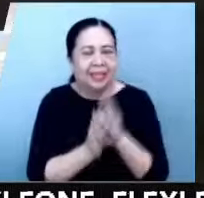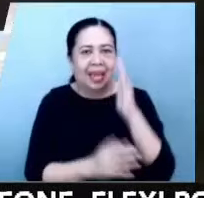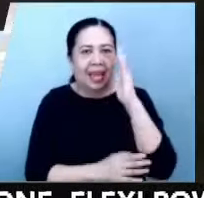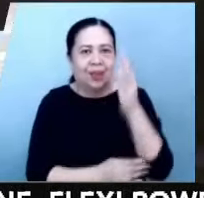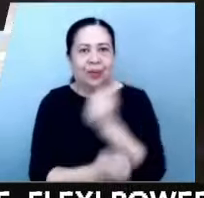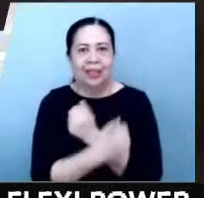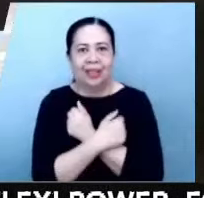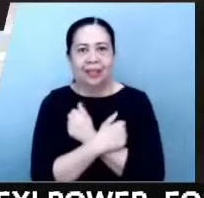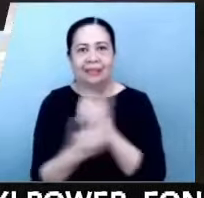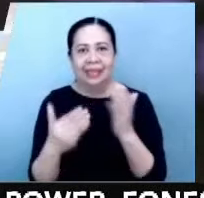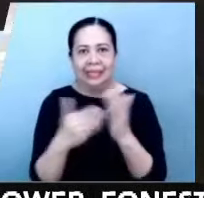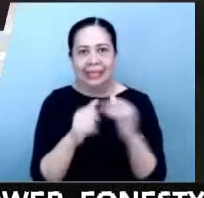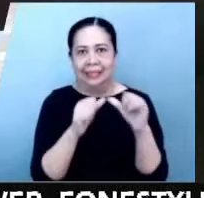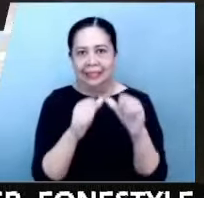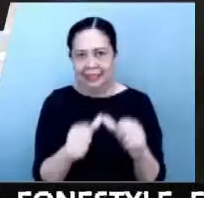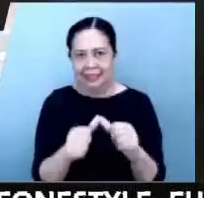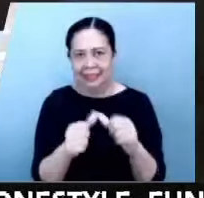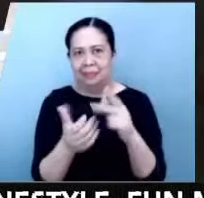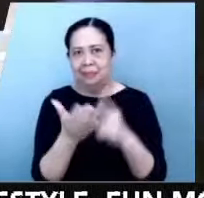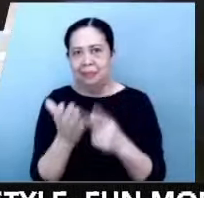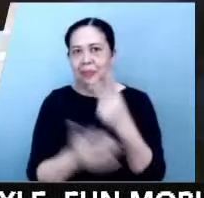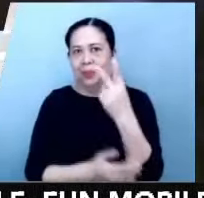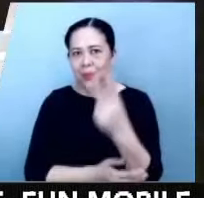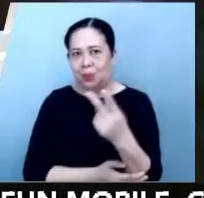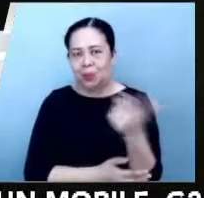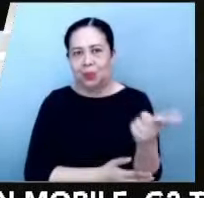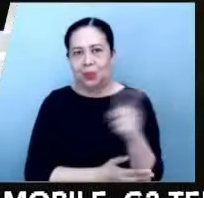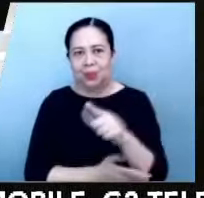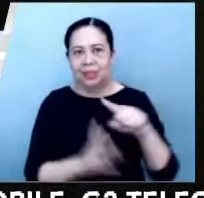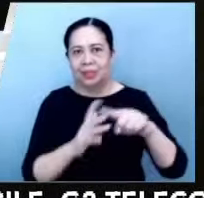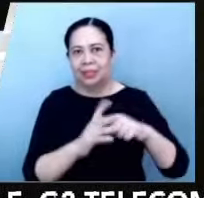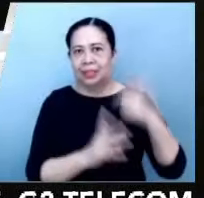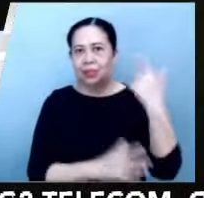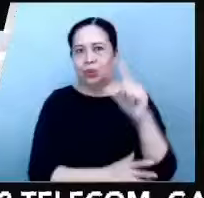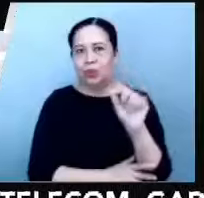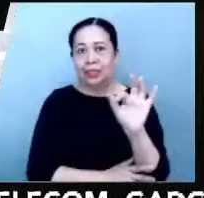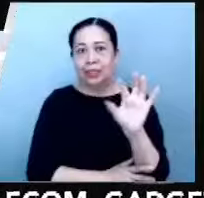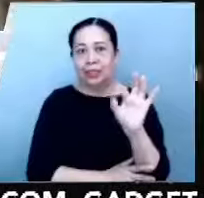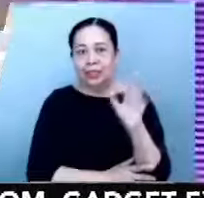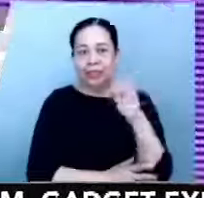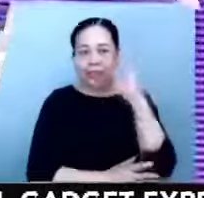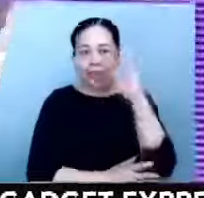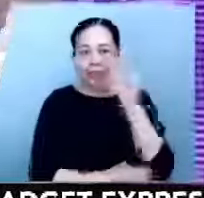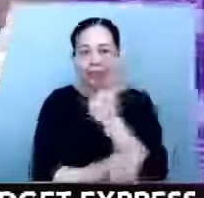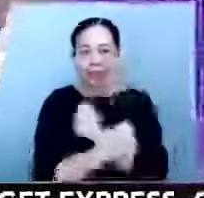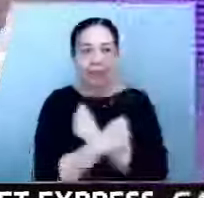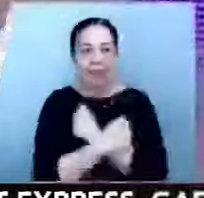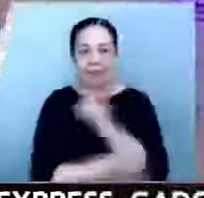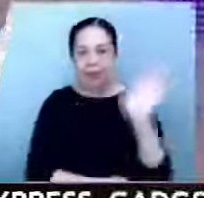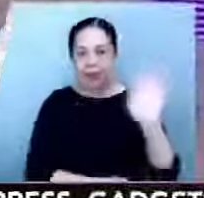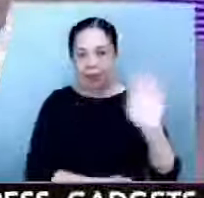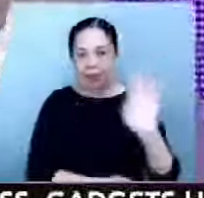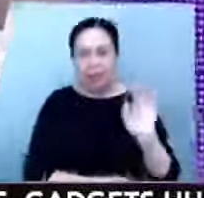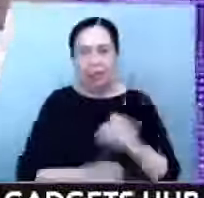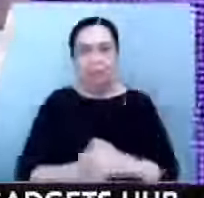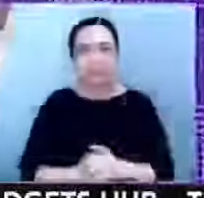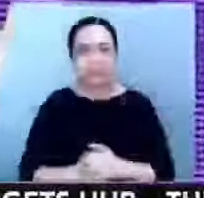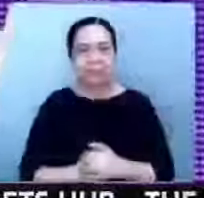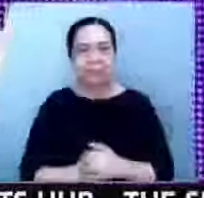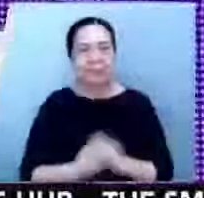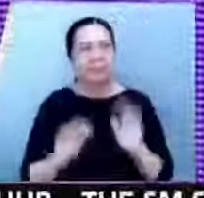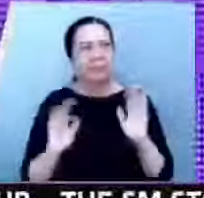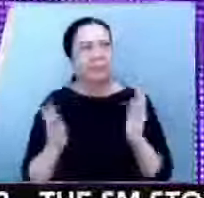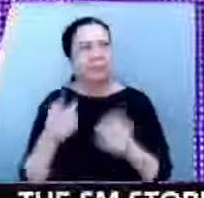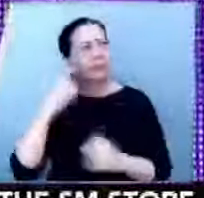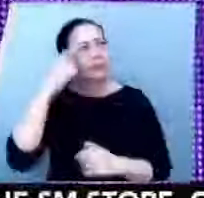ng kanilang love story na nagsimula sa 2019 film na Hello Love Goodbye. Parang panaginip,